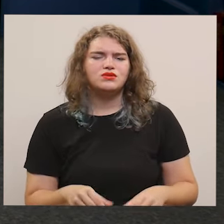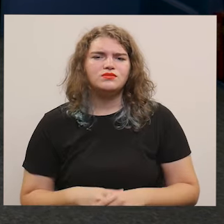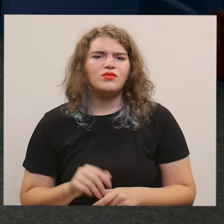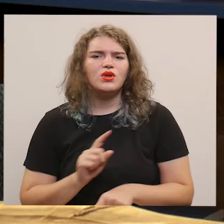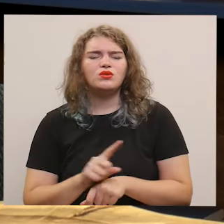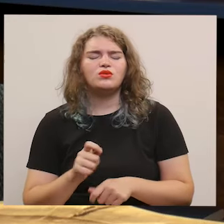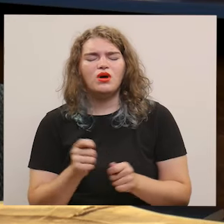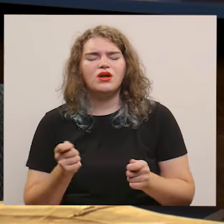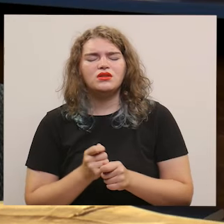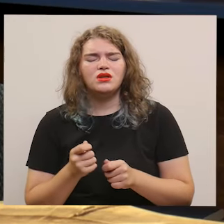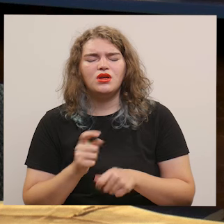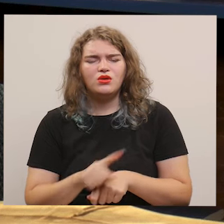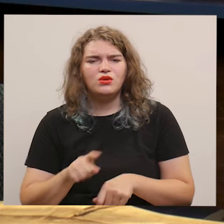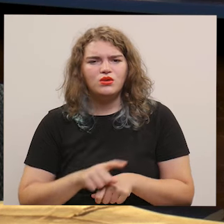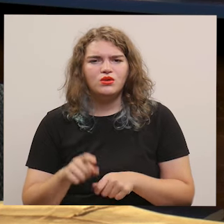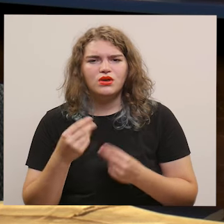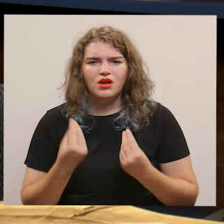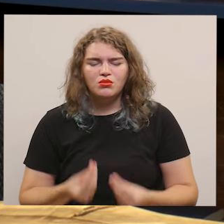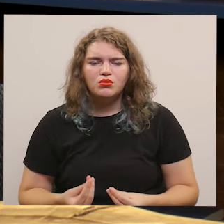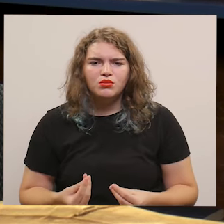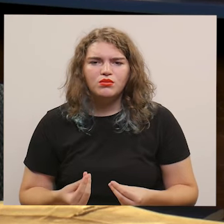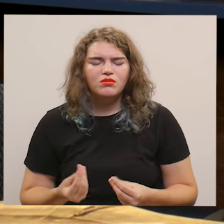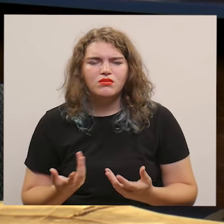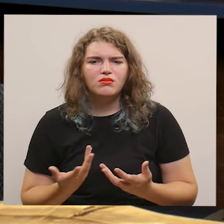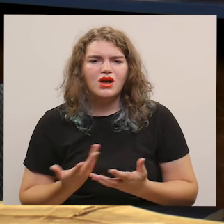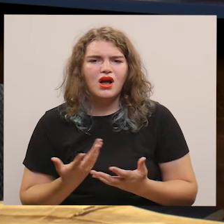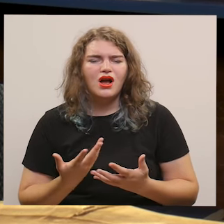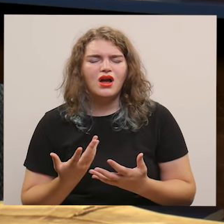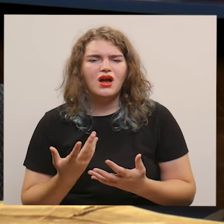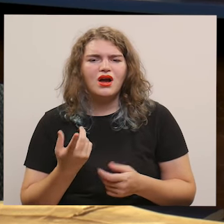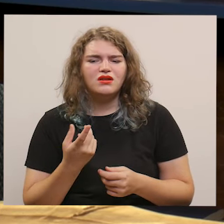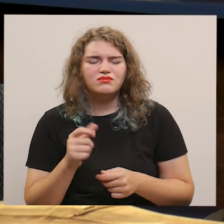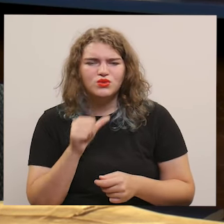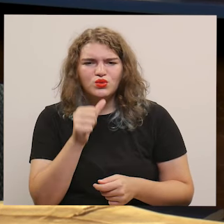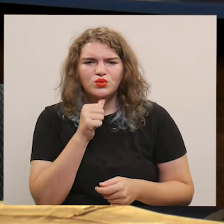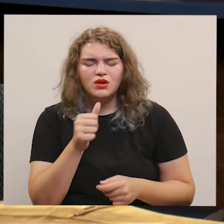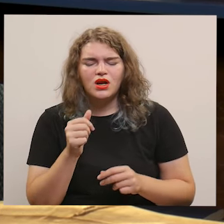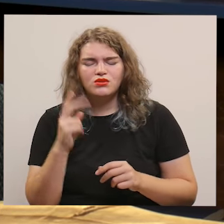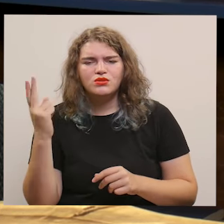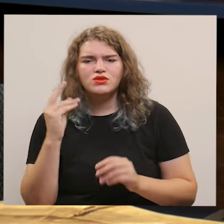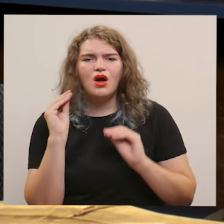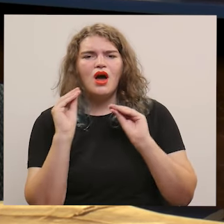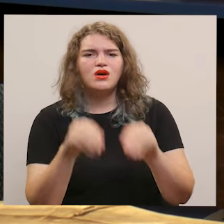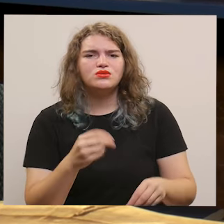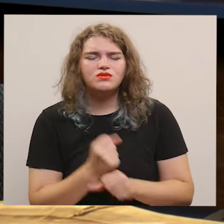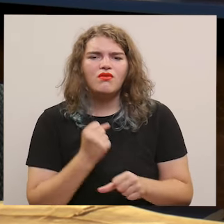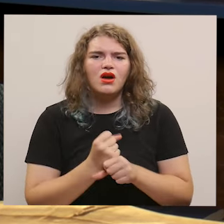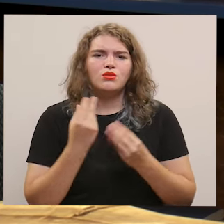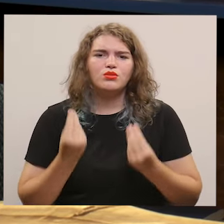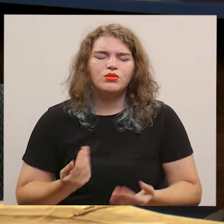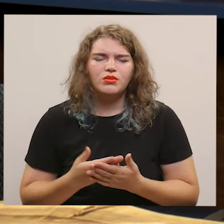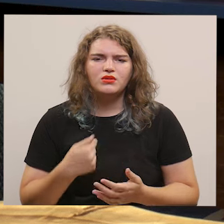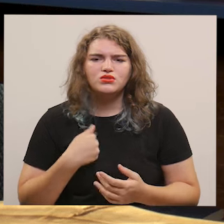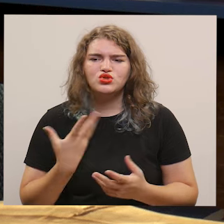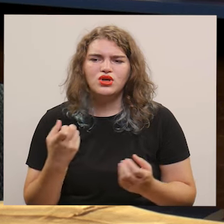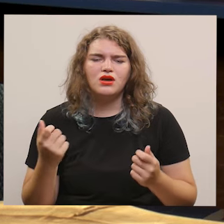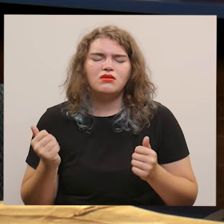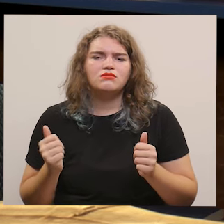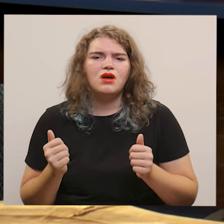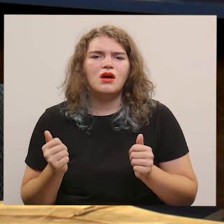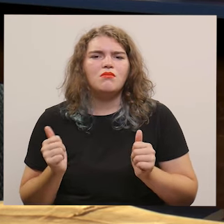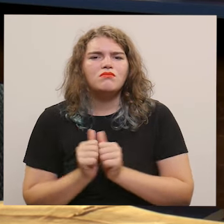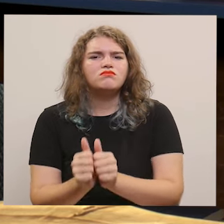pentru mine, Dumnezeu, în iubirea lui și în marea sa înțelepciune, le-a transformat în binecuvântări. Ce m-a apropiat pe mine de Dumnezeu foarte